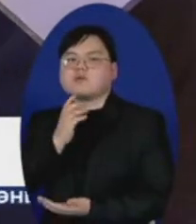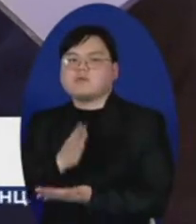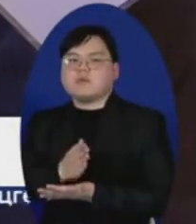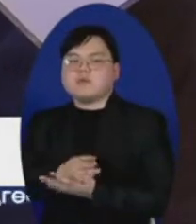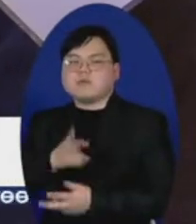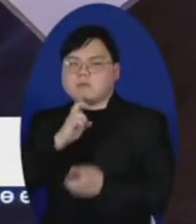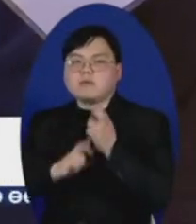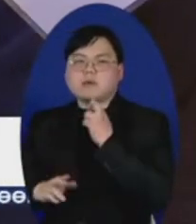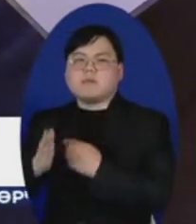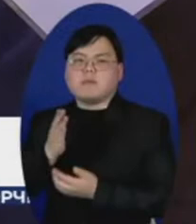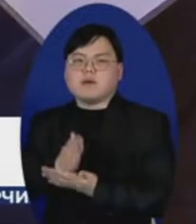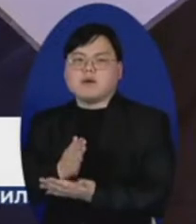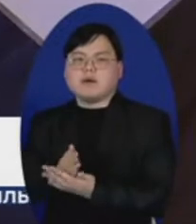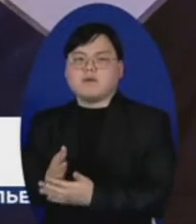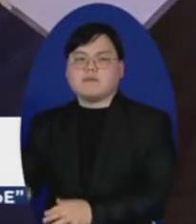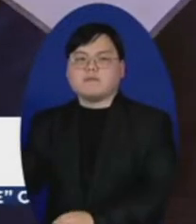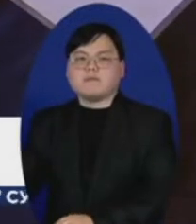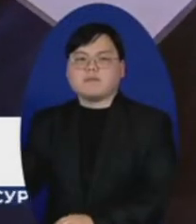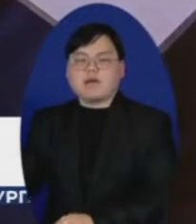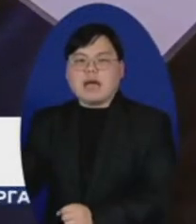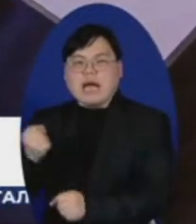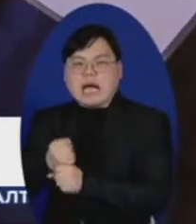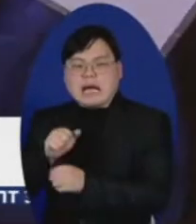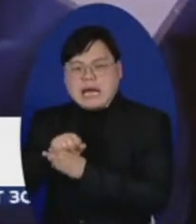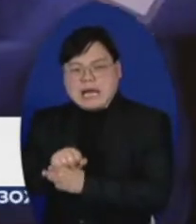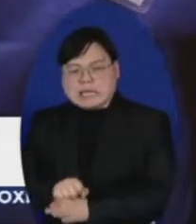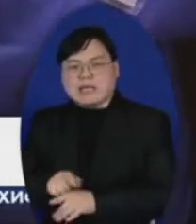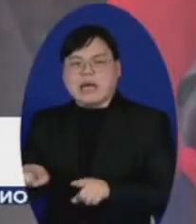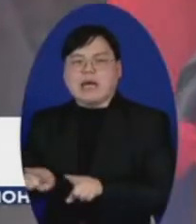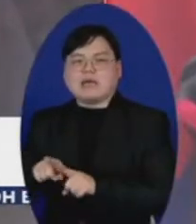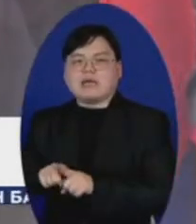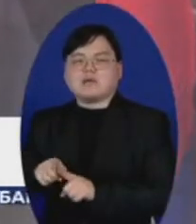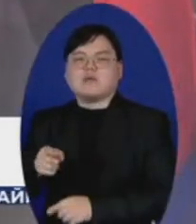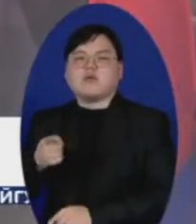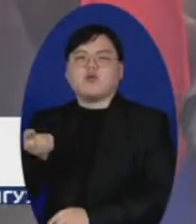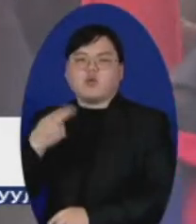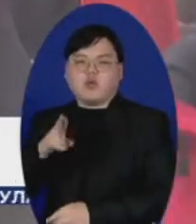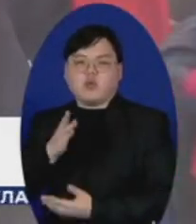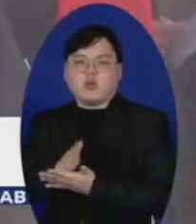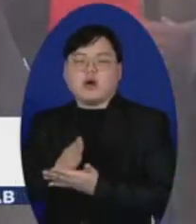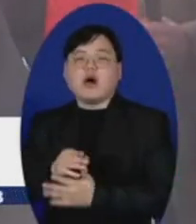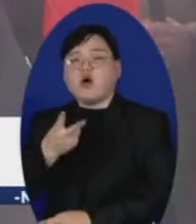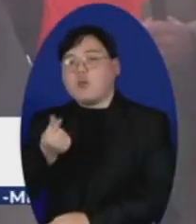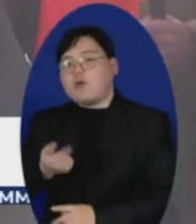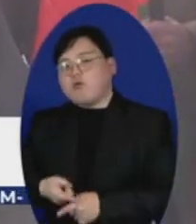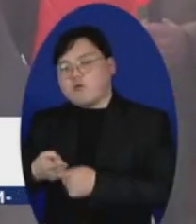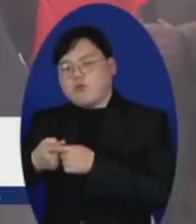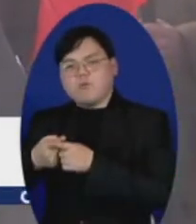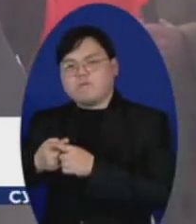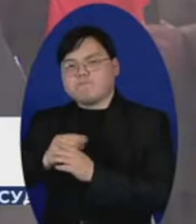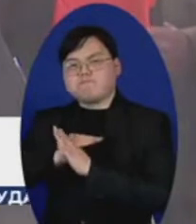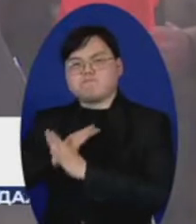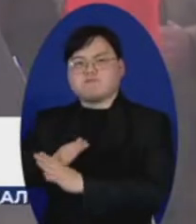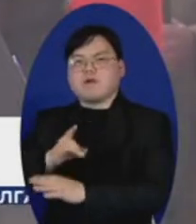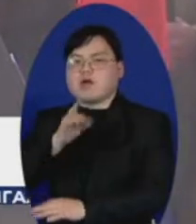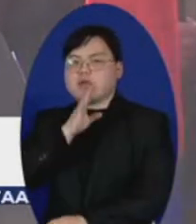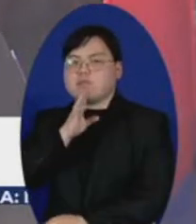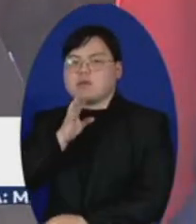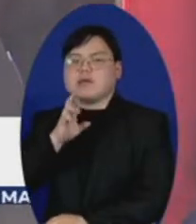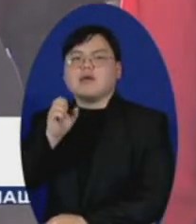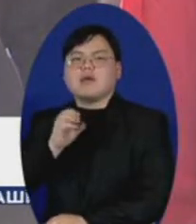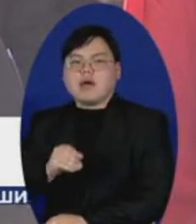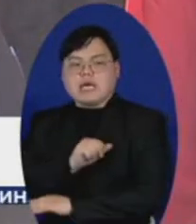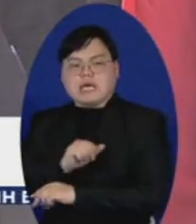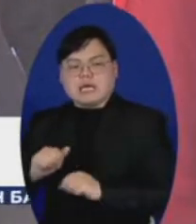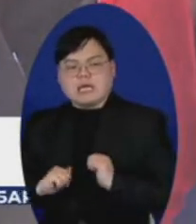л хэцэл байдал бид нар бол ажлын ажил бол бас хүндэл байгаа бид нар бол нийгэмд үүсэж байгаа үнийн өсөлтийн эсрэг одоо тий ард иргэдийн